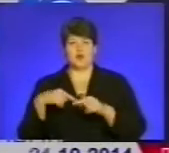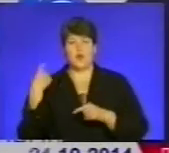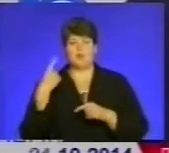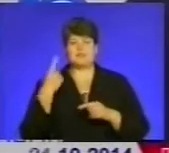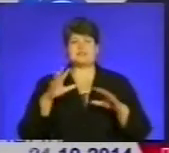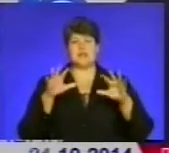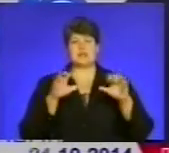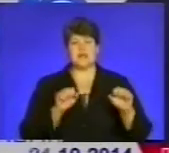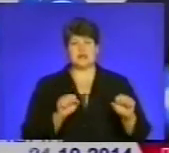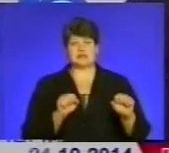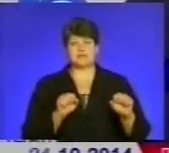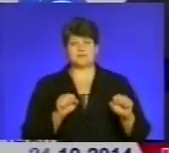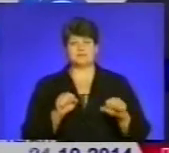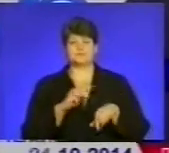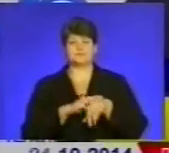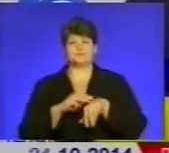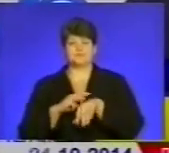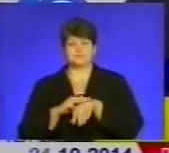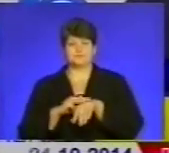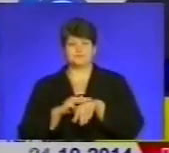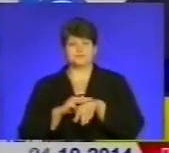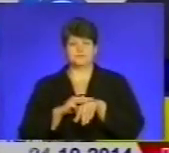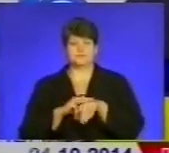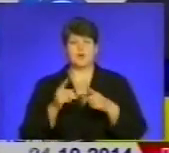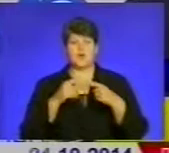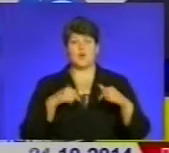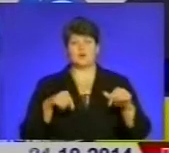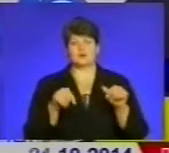влада, правоохоронні органи, органи